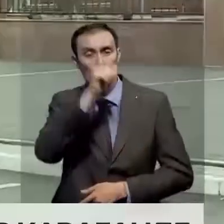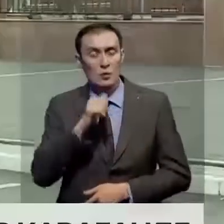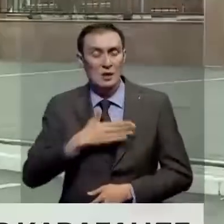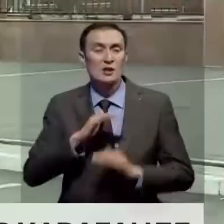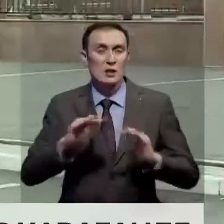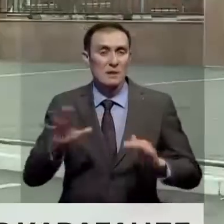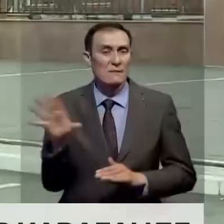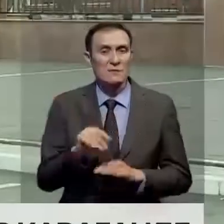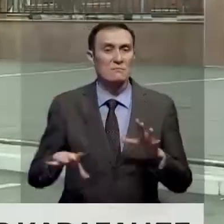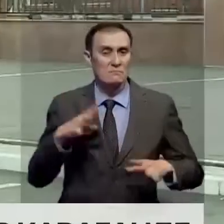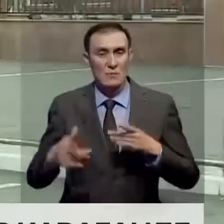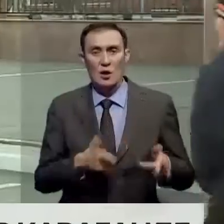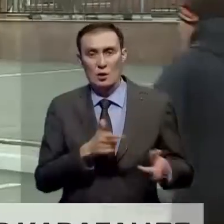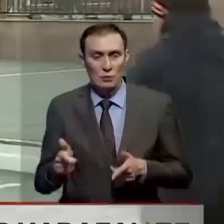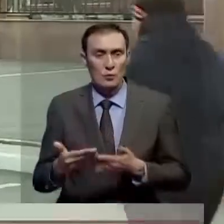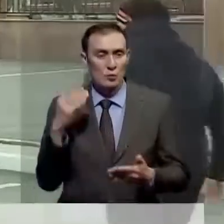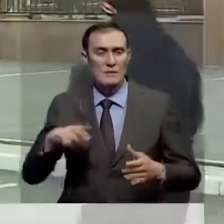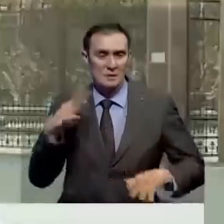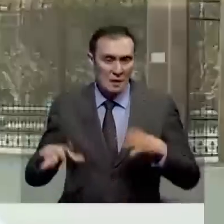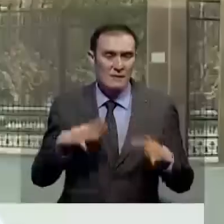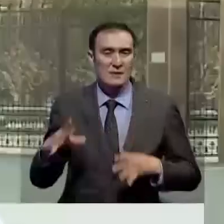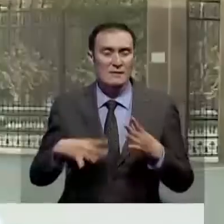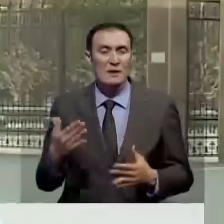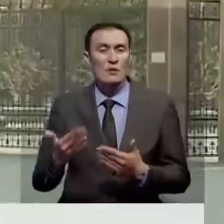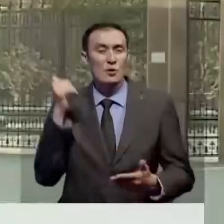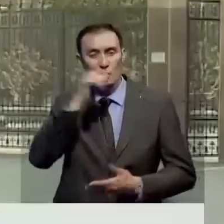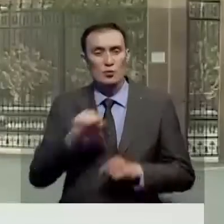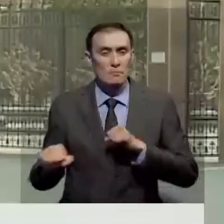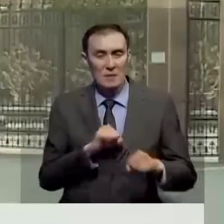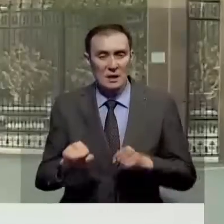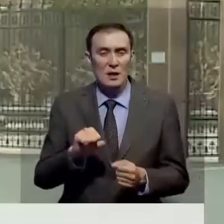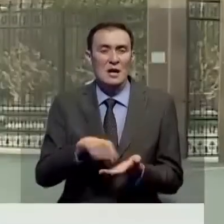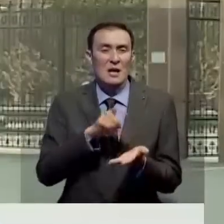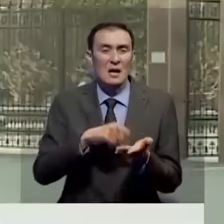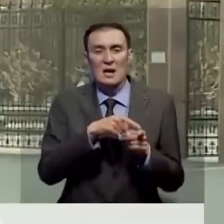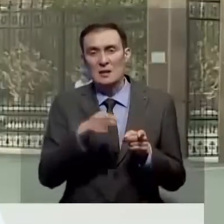все готовы. Мы до этого готовились хорошо. Мы в том году бегали Караганда,